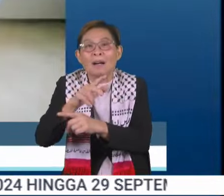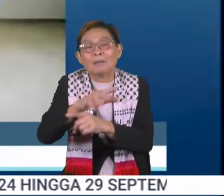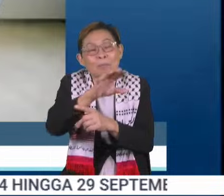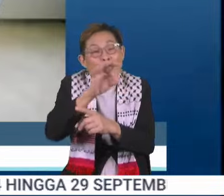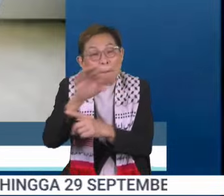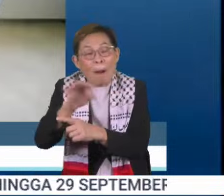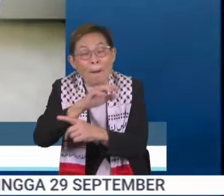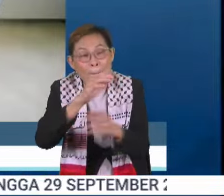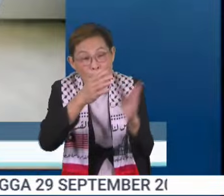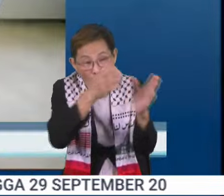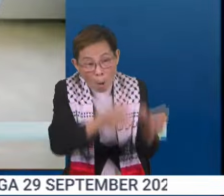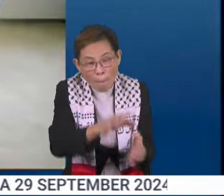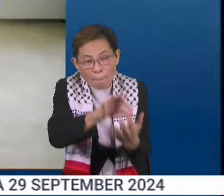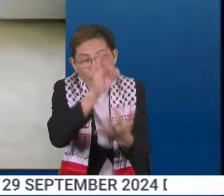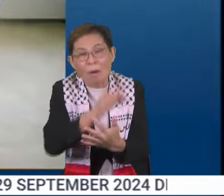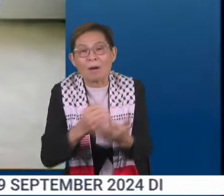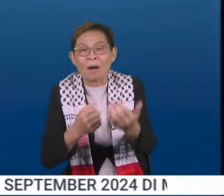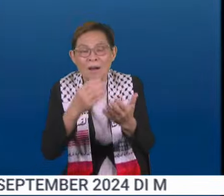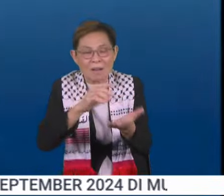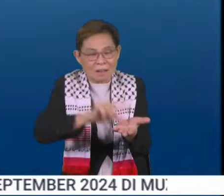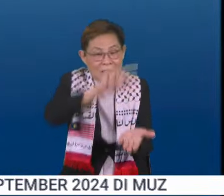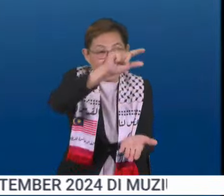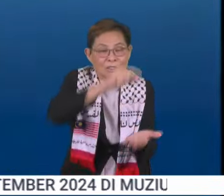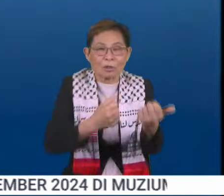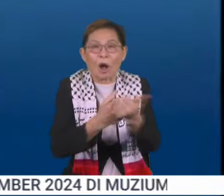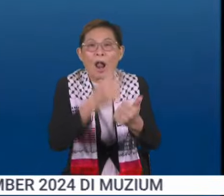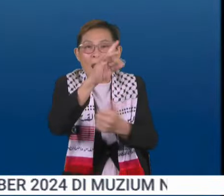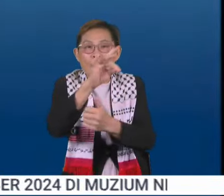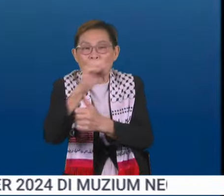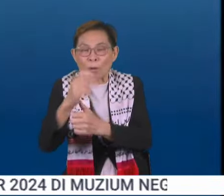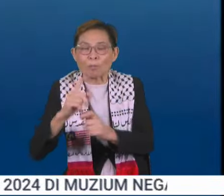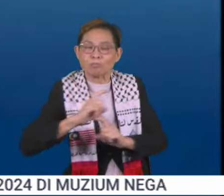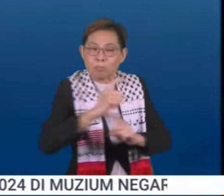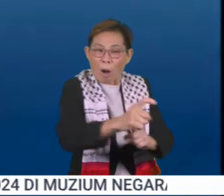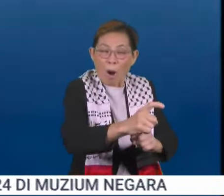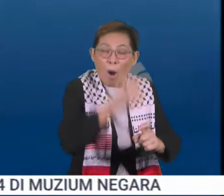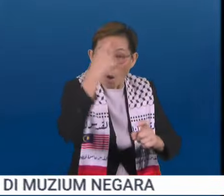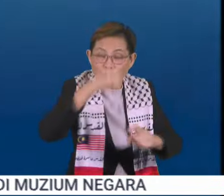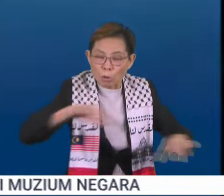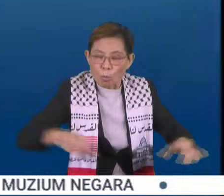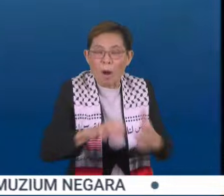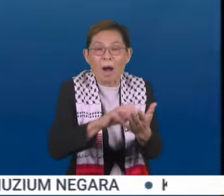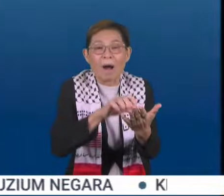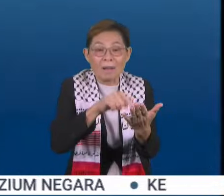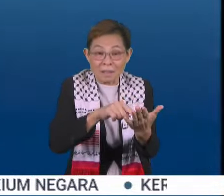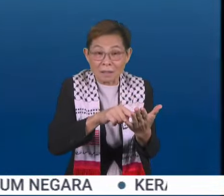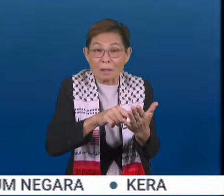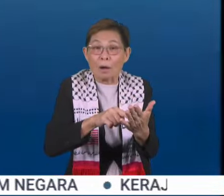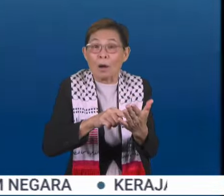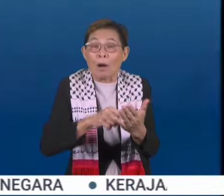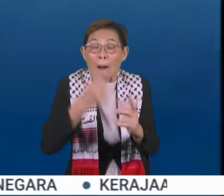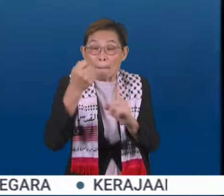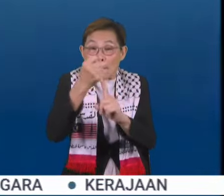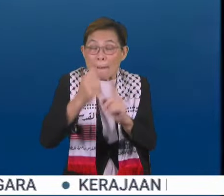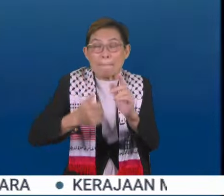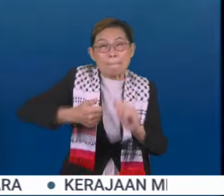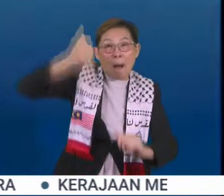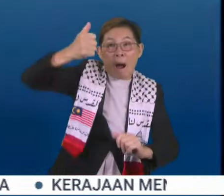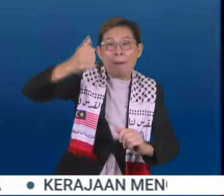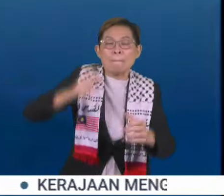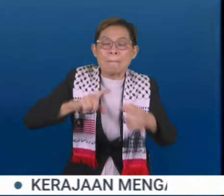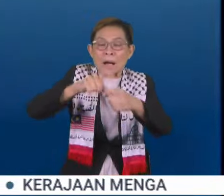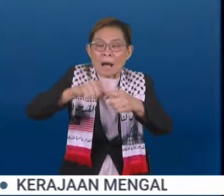terpilih. Geran sokongan RM80,000 diberi demi menghasilkan kandungan berimpak tinggi berkaitan